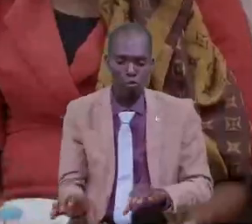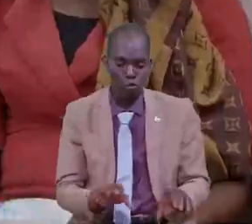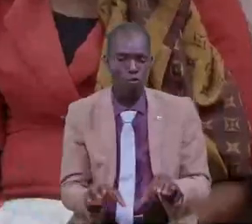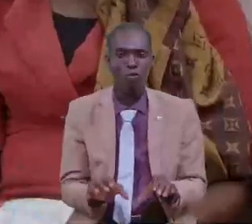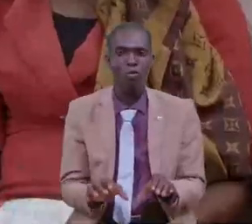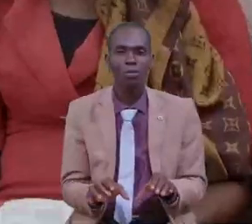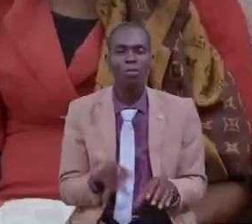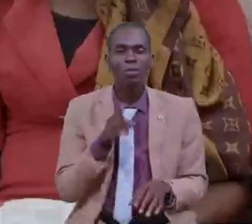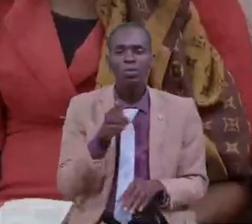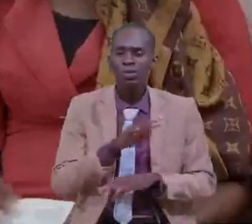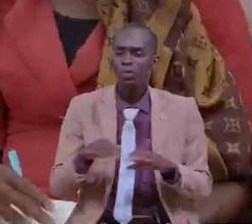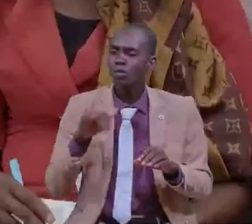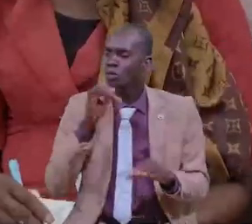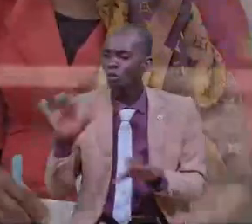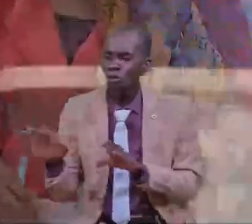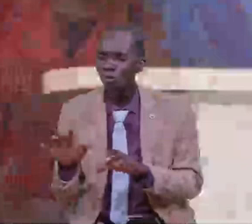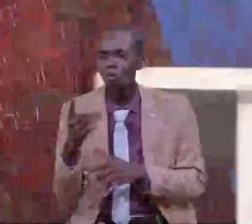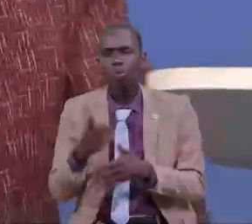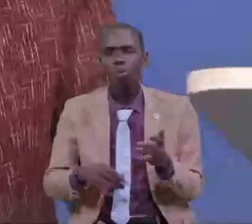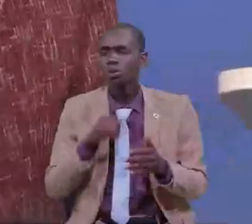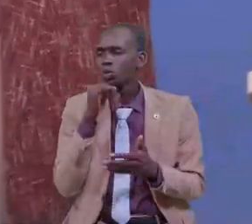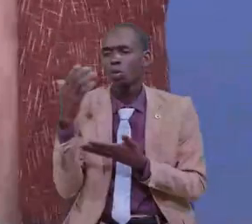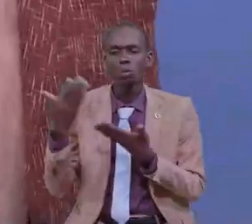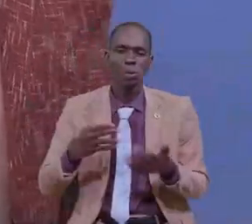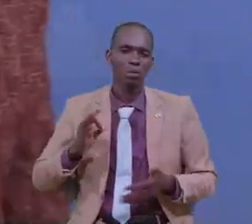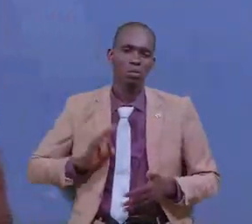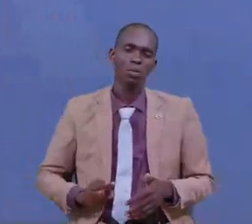il ne prospère pas dans ce qu'il ne fait pas.